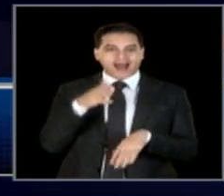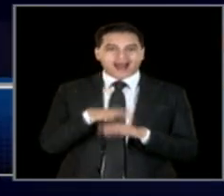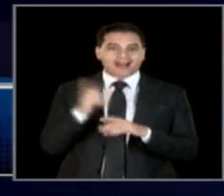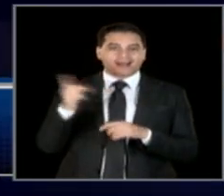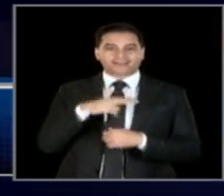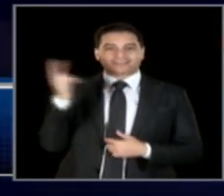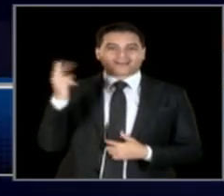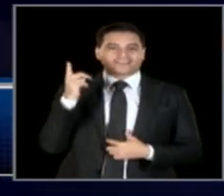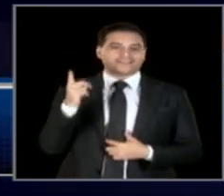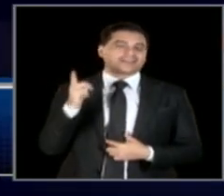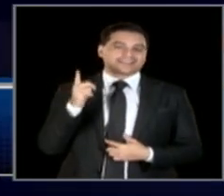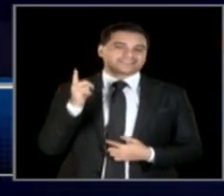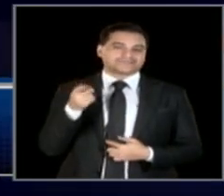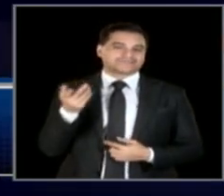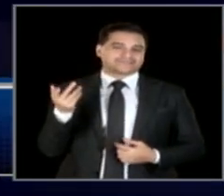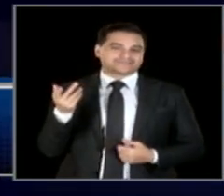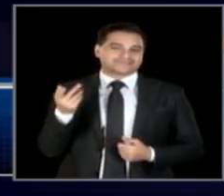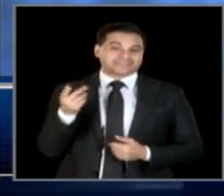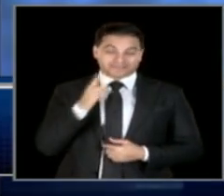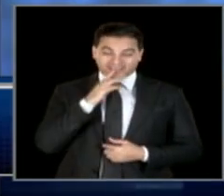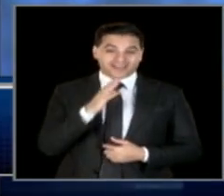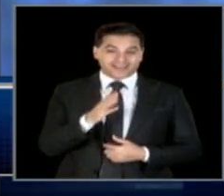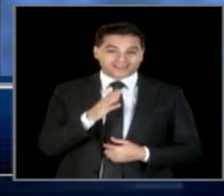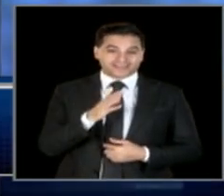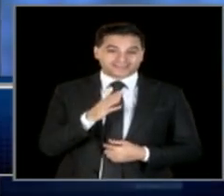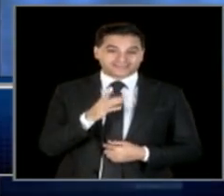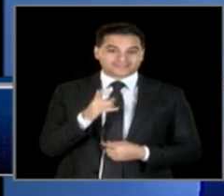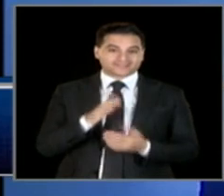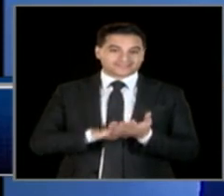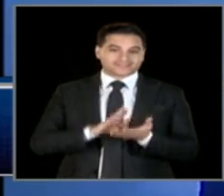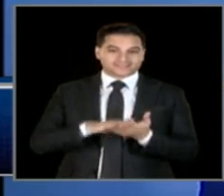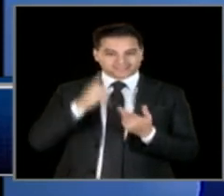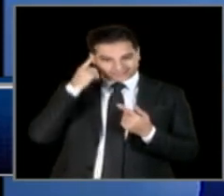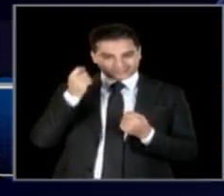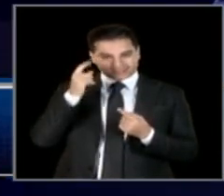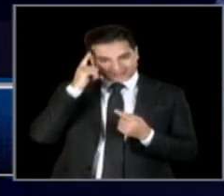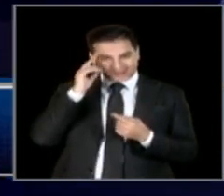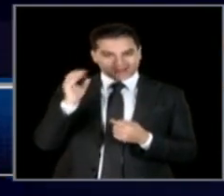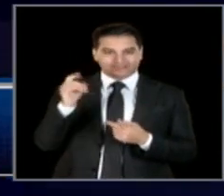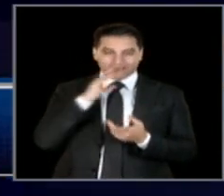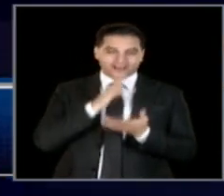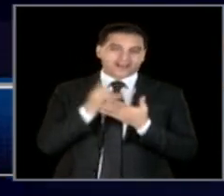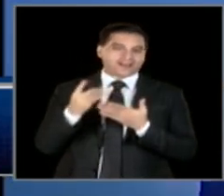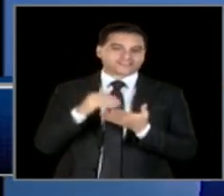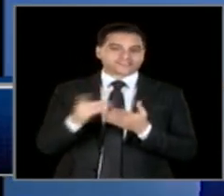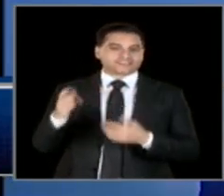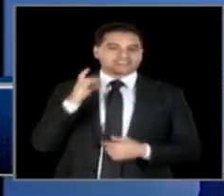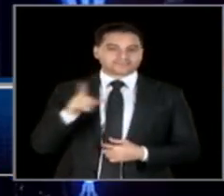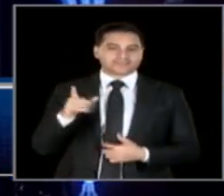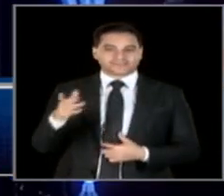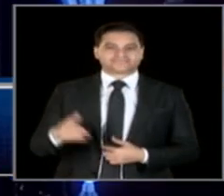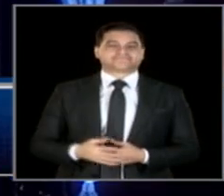إنها تخطف منك البازر. لا بس أقول لك حاجة، هي عندها الإجابة تستحق العشر نقط. إجابة صحيحة.